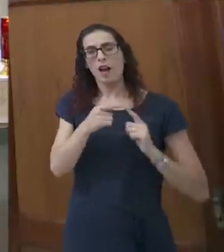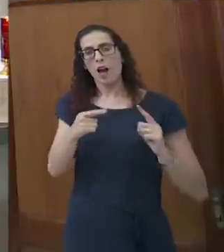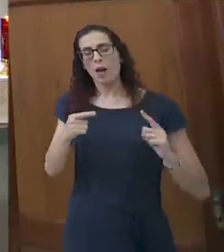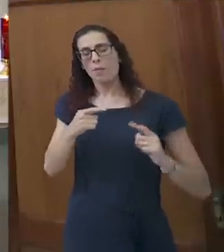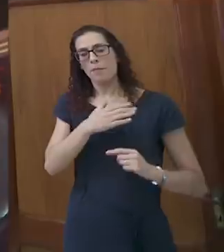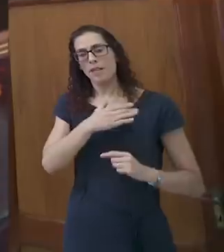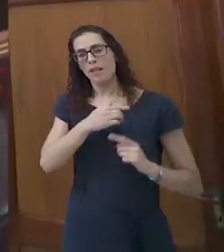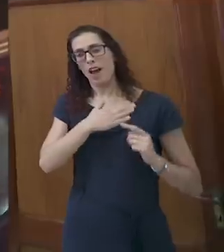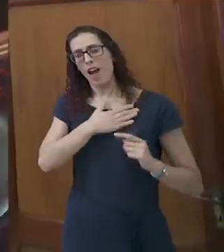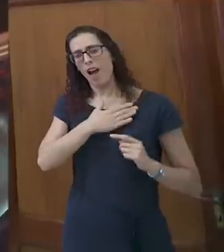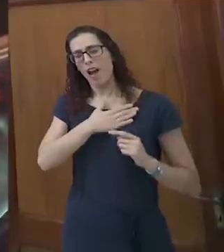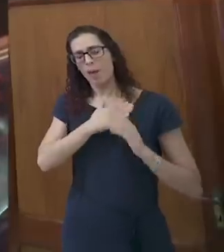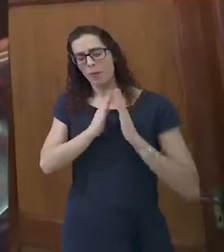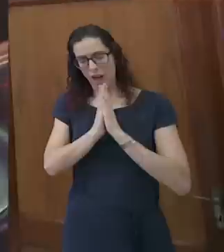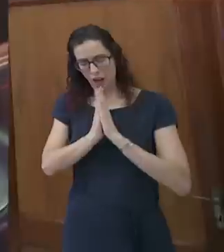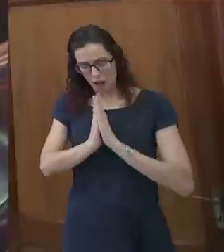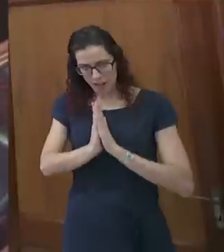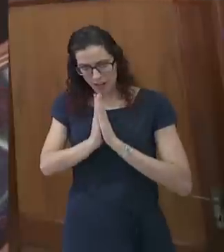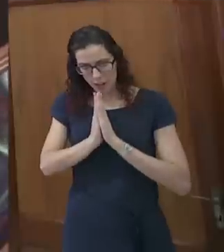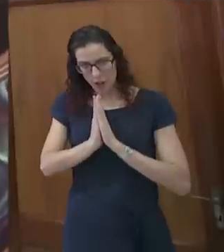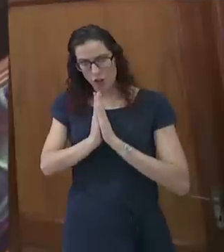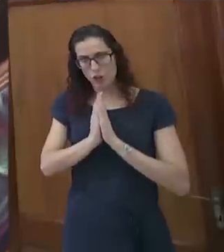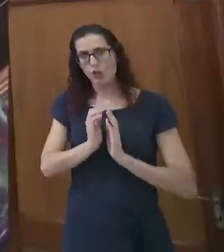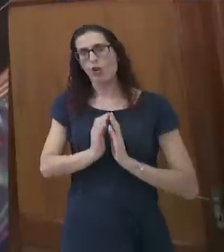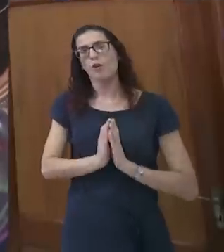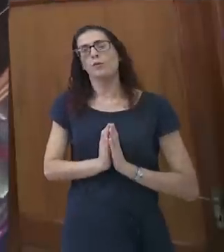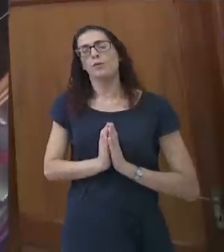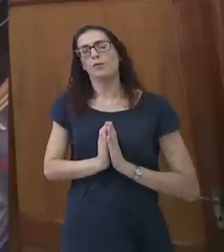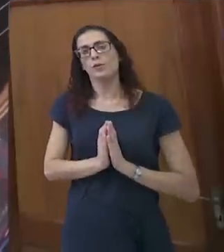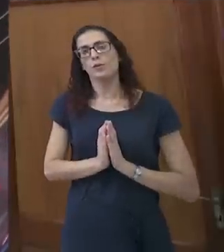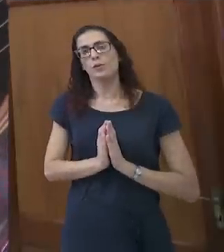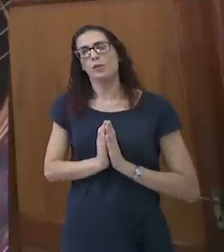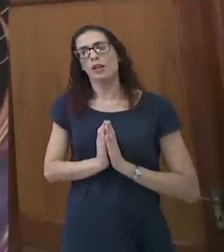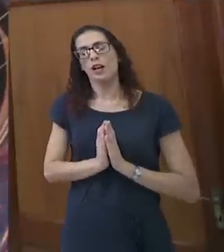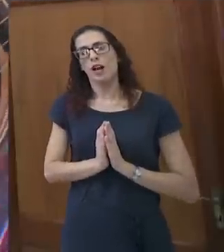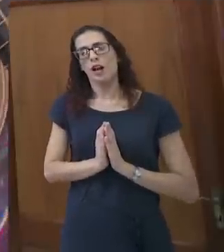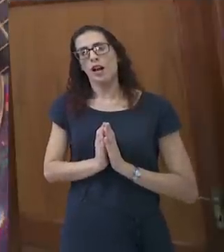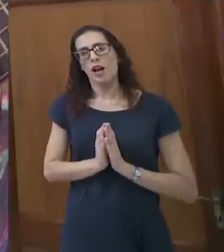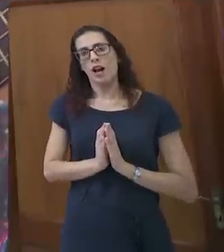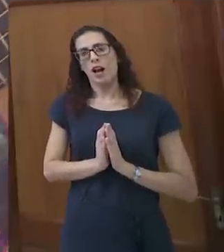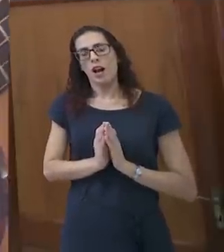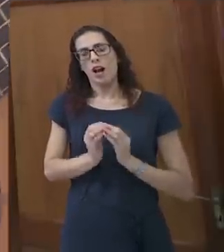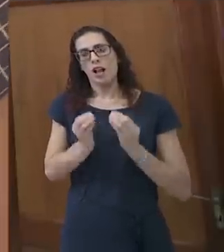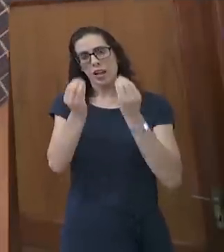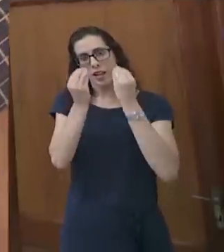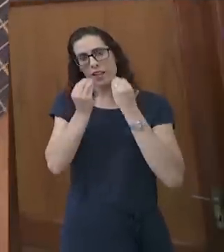ħanina min arra nitolbu